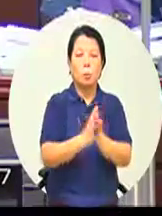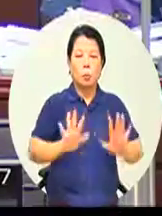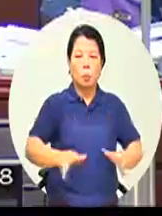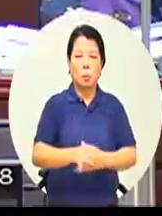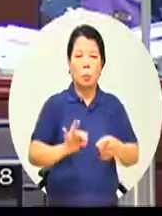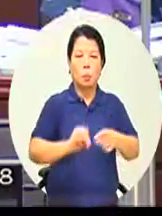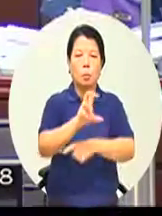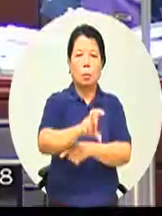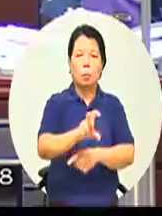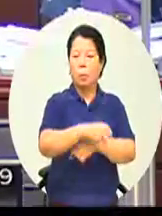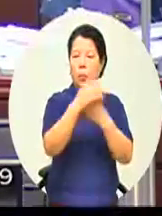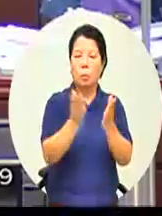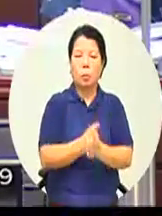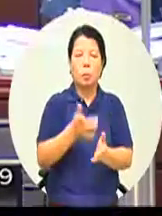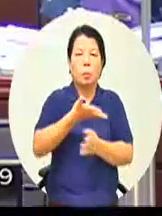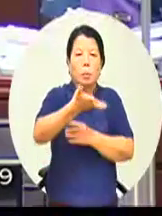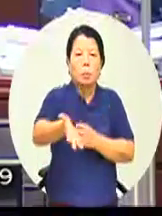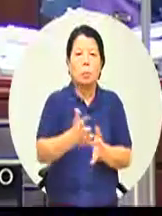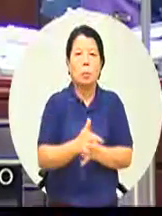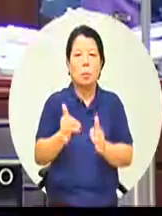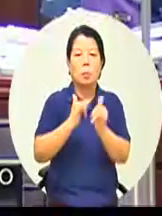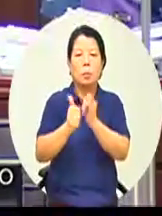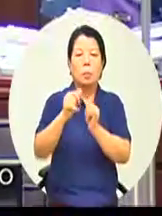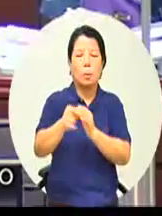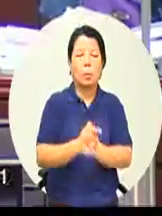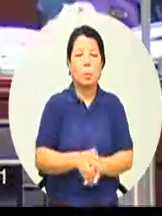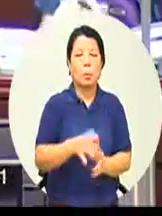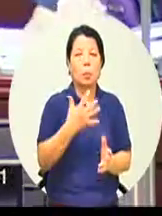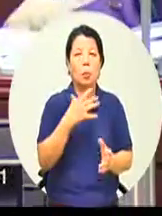给一般市民，根本跟你的收入是没关，